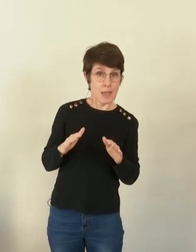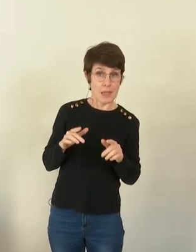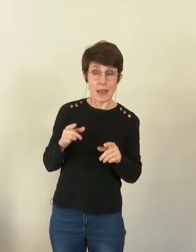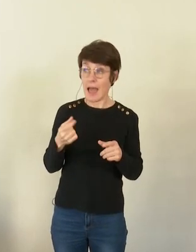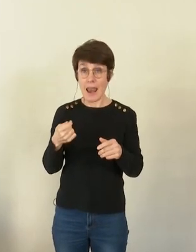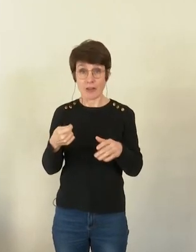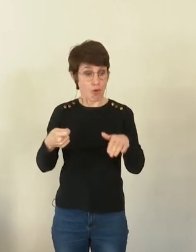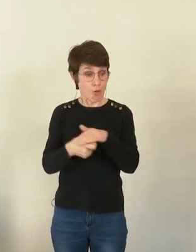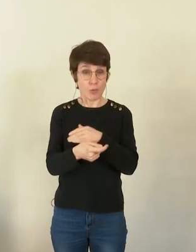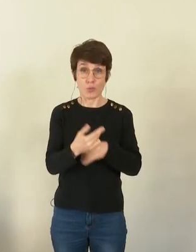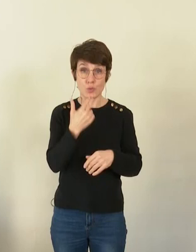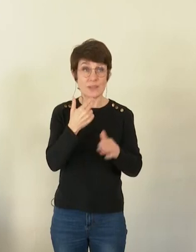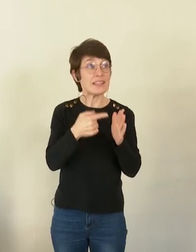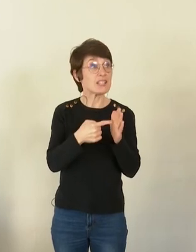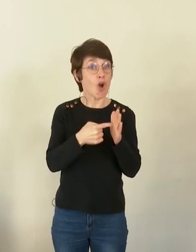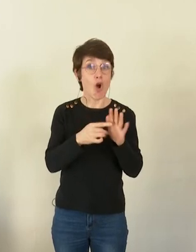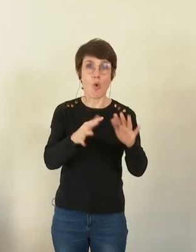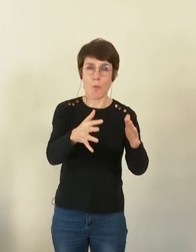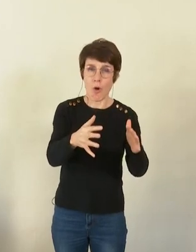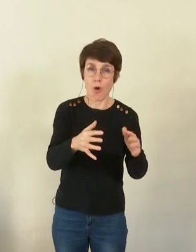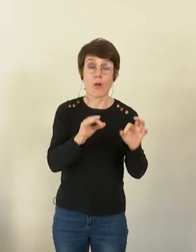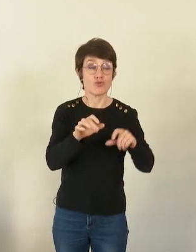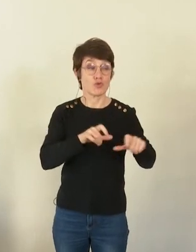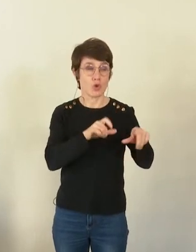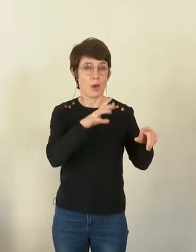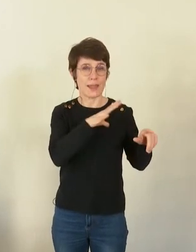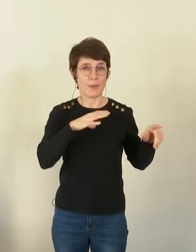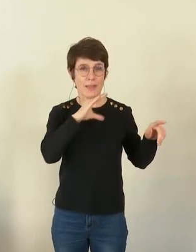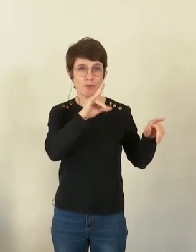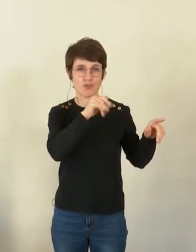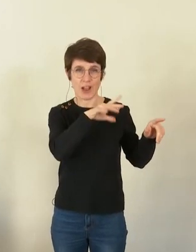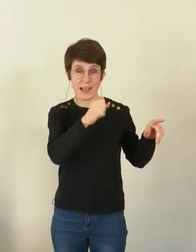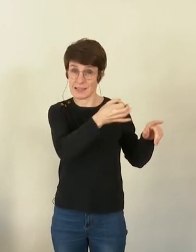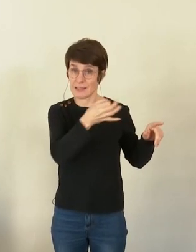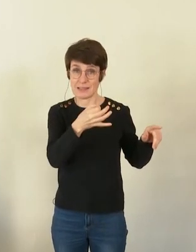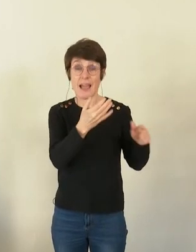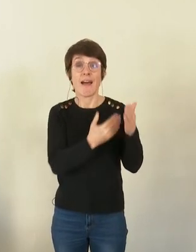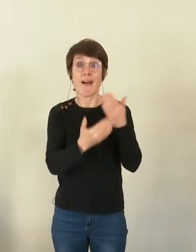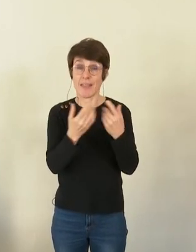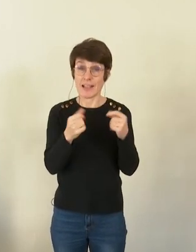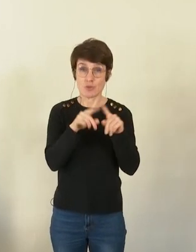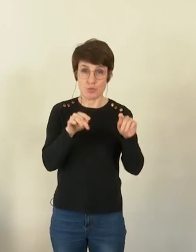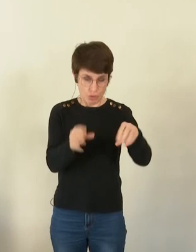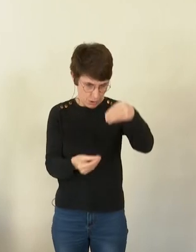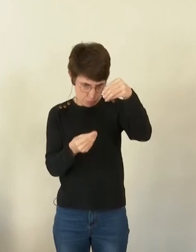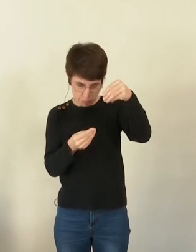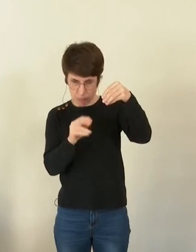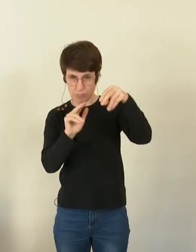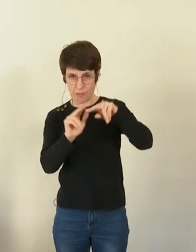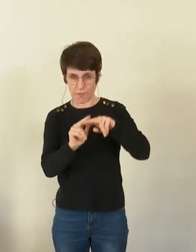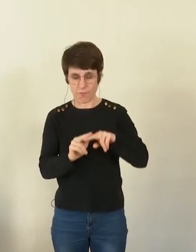utilisées comme l'a dit ma collègue Émilie Chalas l'annexe budgétaire n'en est clairement pas une et on aimerait notamment savoir sur la caisse